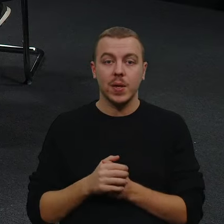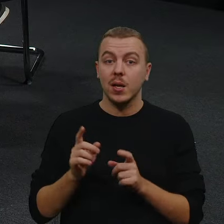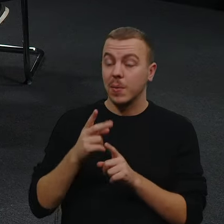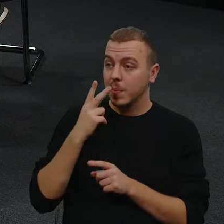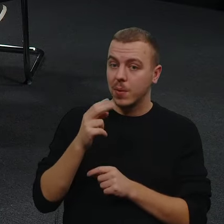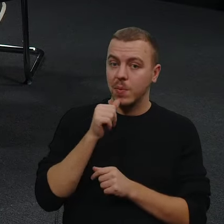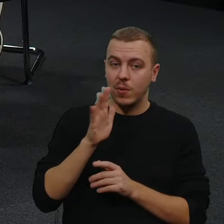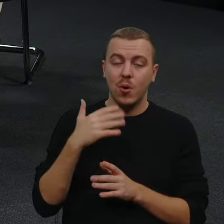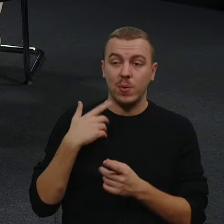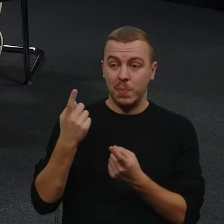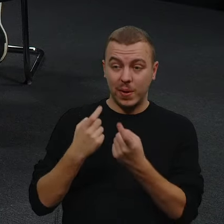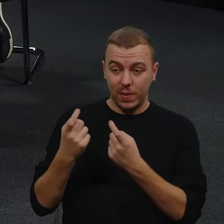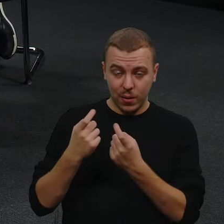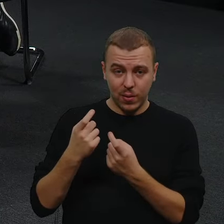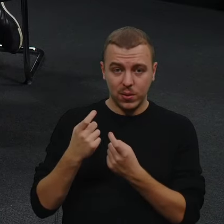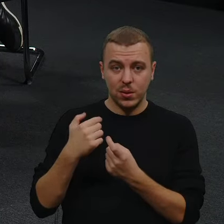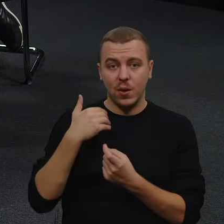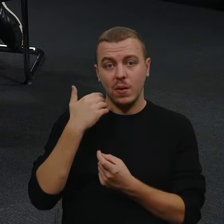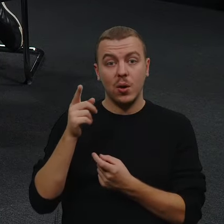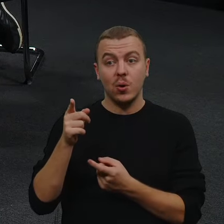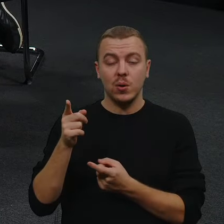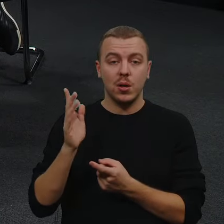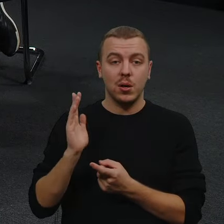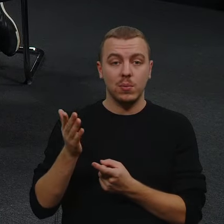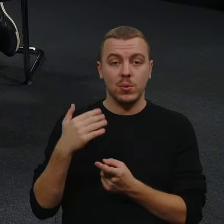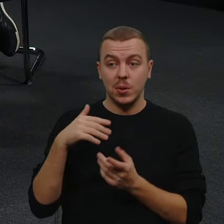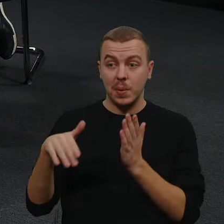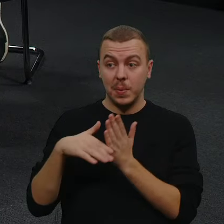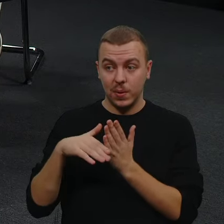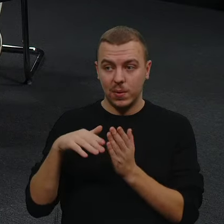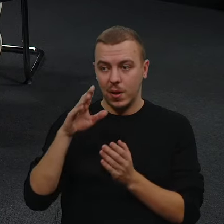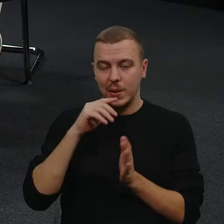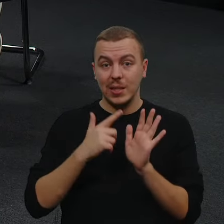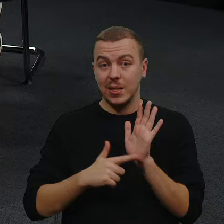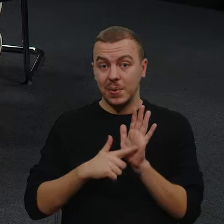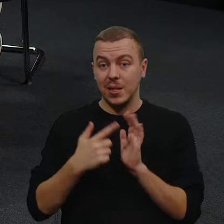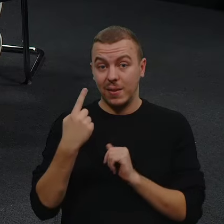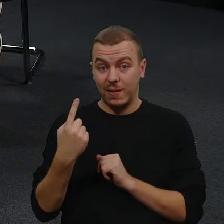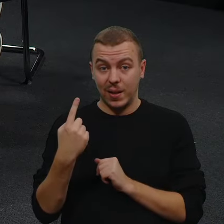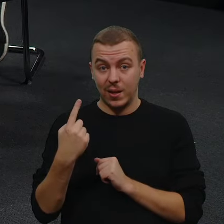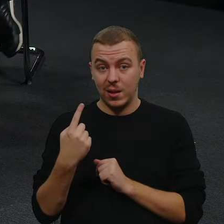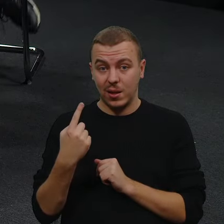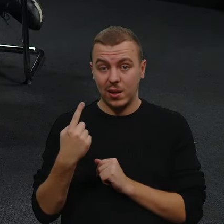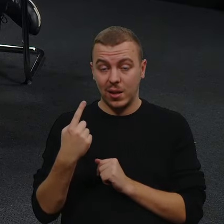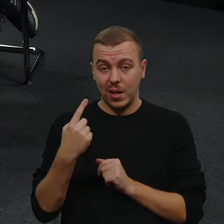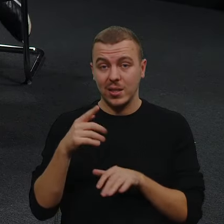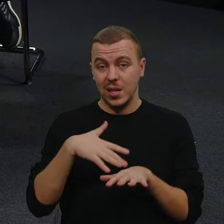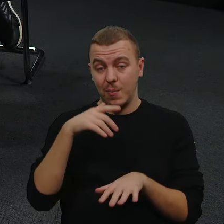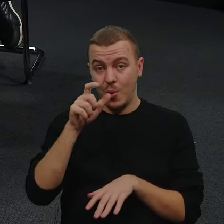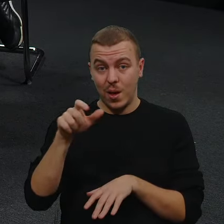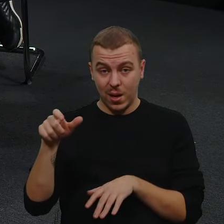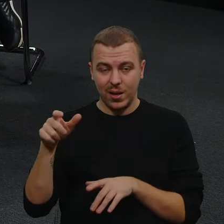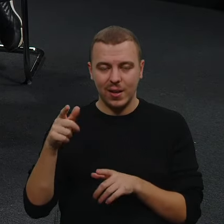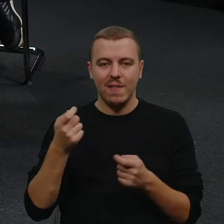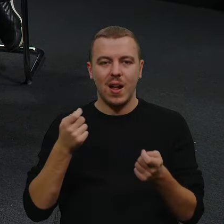juos pritrauks ir tik paskui, ir jie tik sudarys, su jų pagalba sudarys 71 Seimo narį,